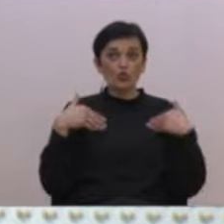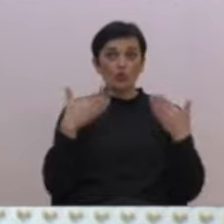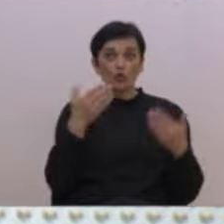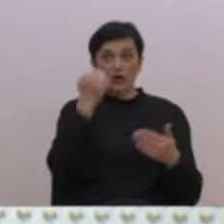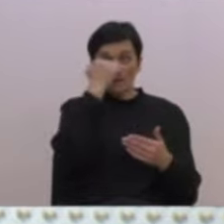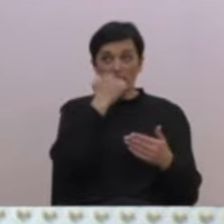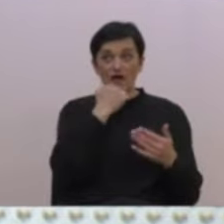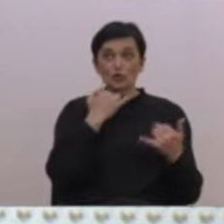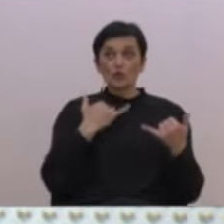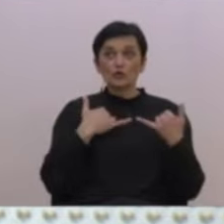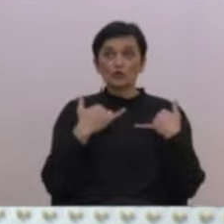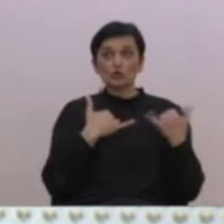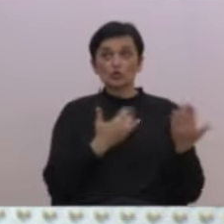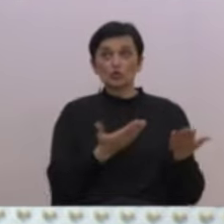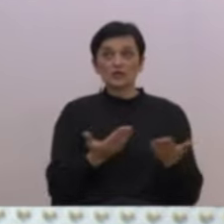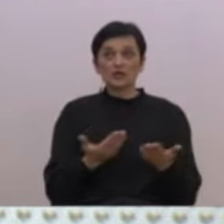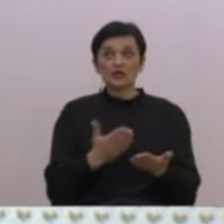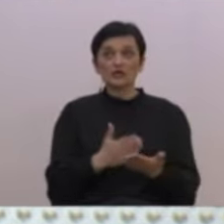madloba stumnat hart.